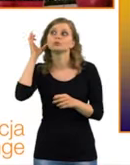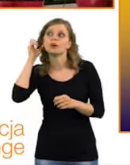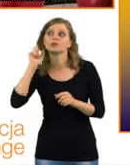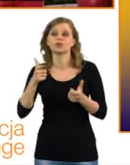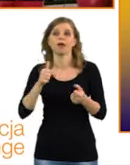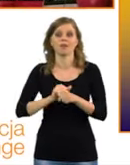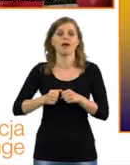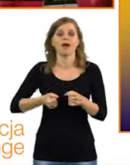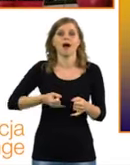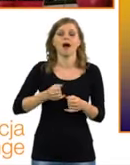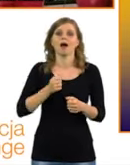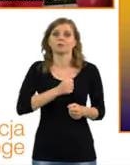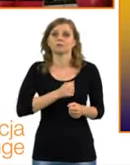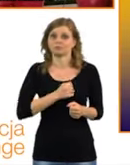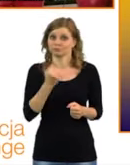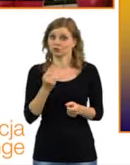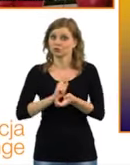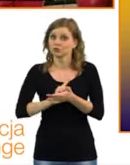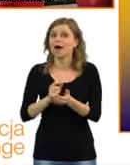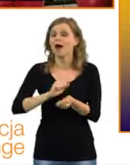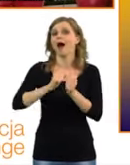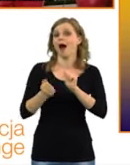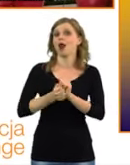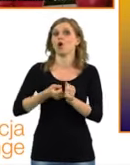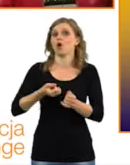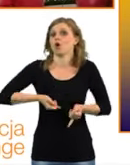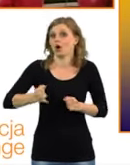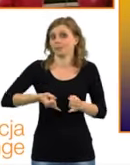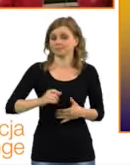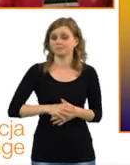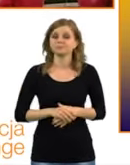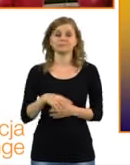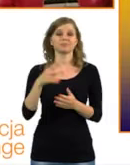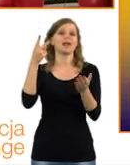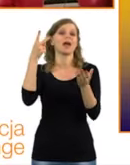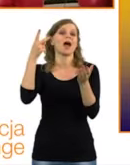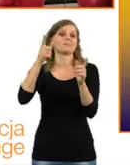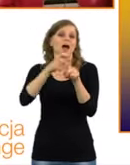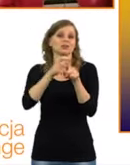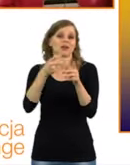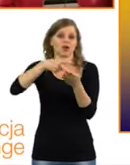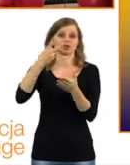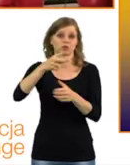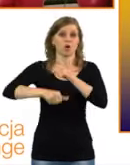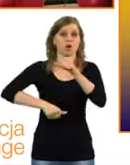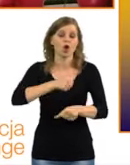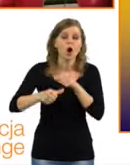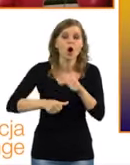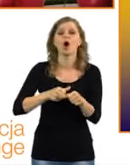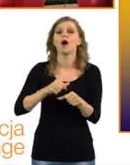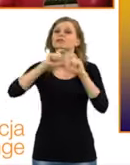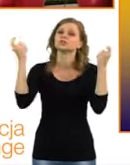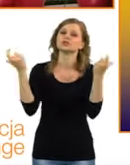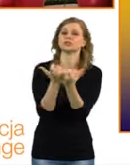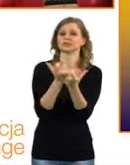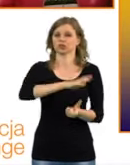akustyczne, polegające na zmianie tętna lub na wzmożeniu ruchów. Od października 2002 roku wszystkie